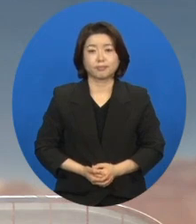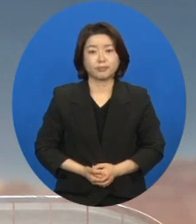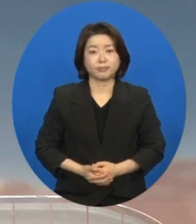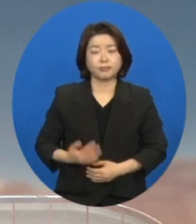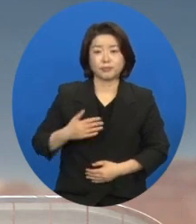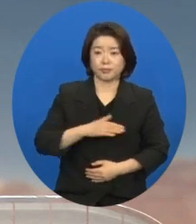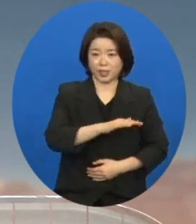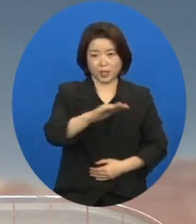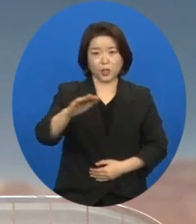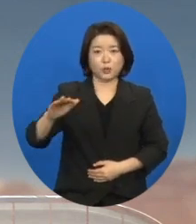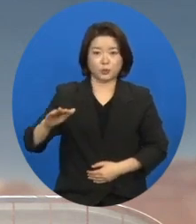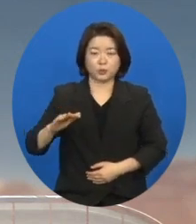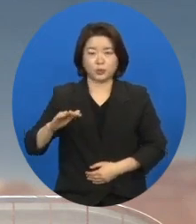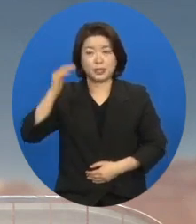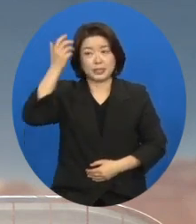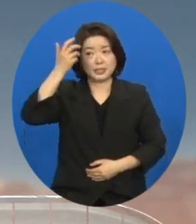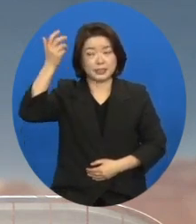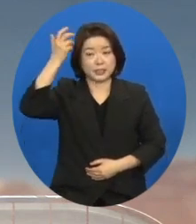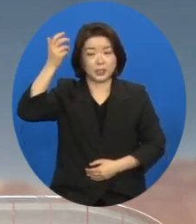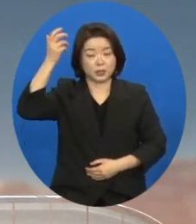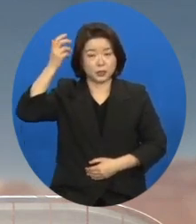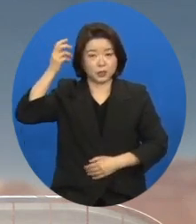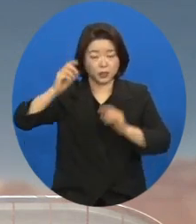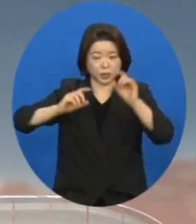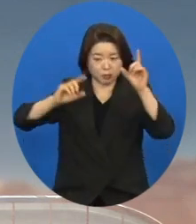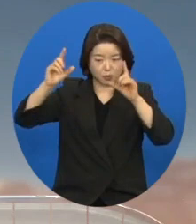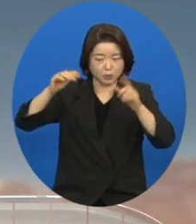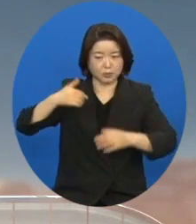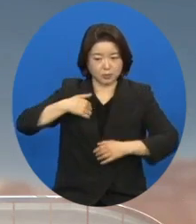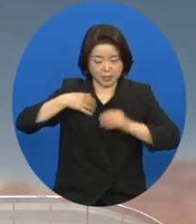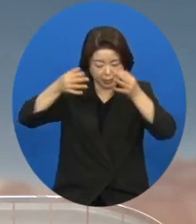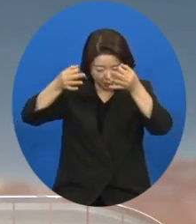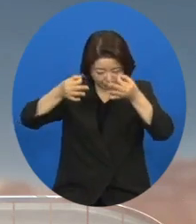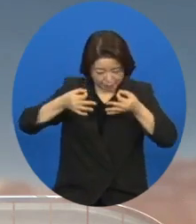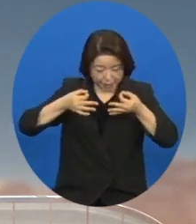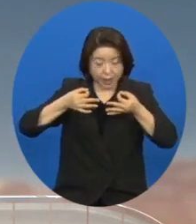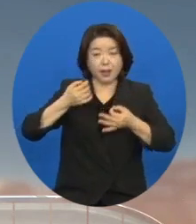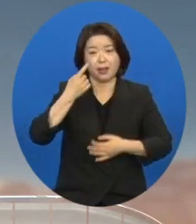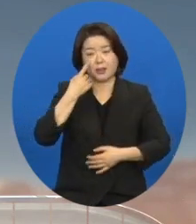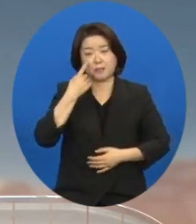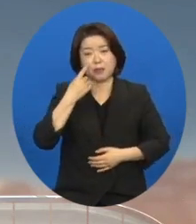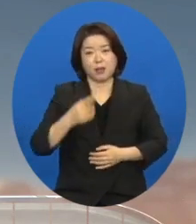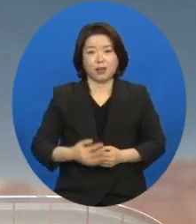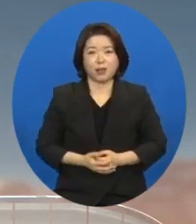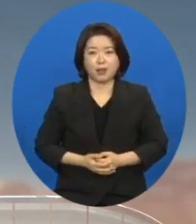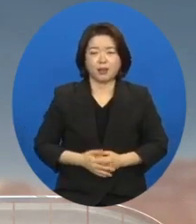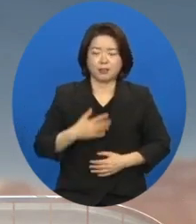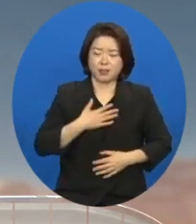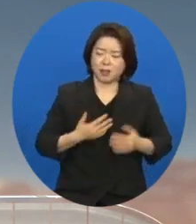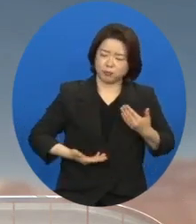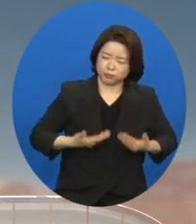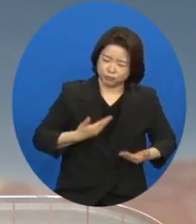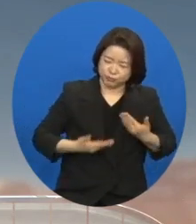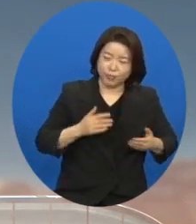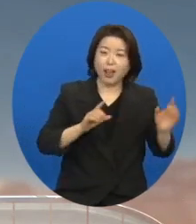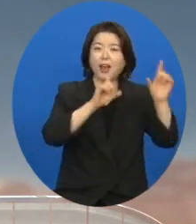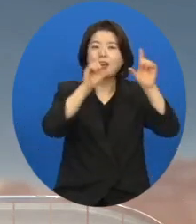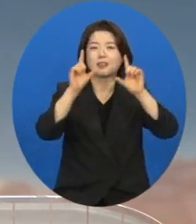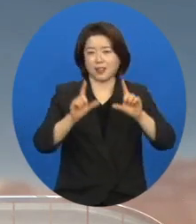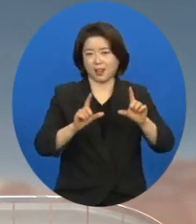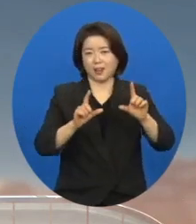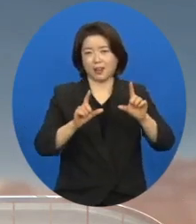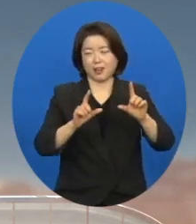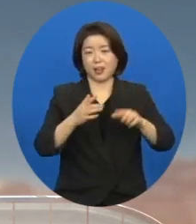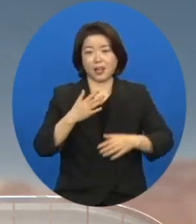우리의 영적인 상태를, 위치를 한번 여러분 돌아보시기 바랍니다. 우리는 분주한 삶을 살다 보니까 우리가